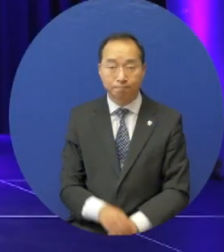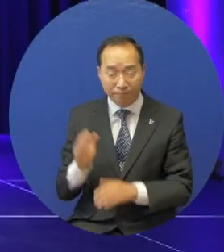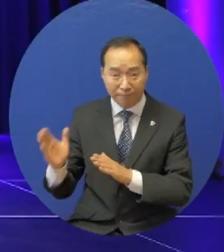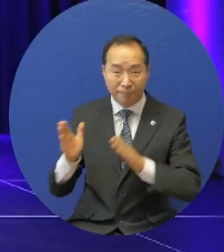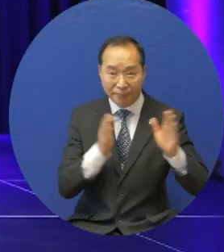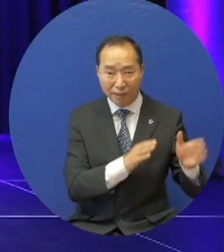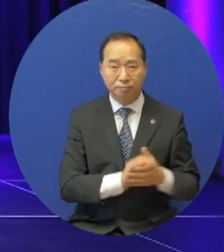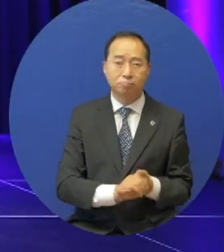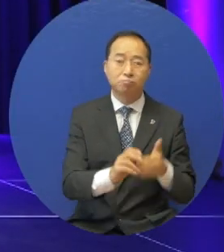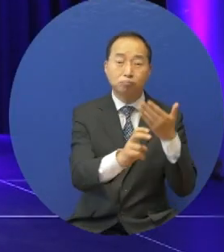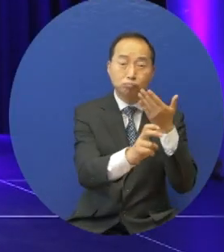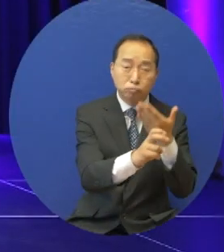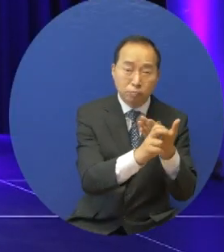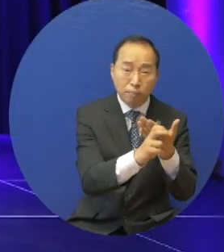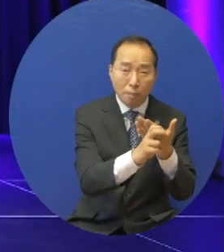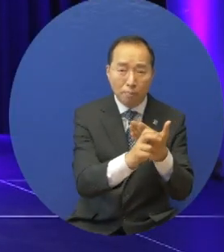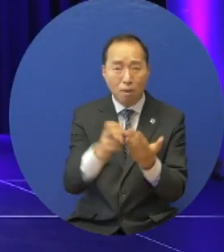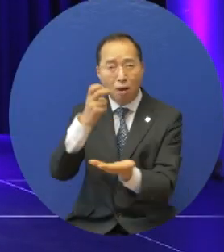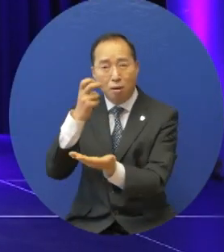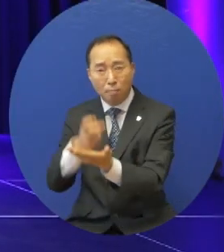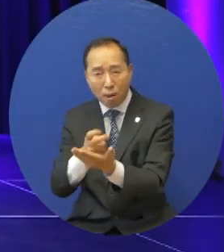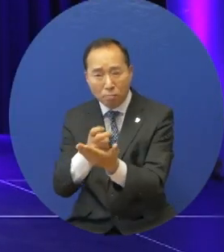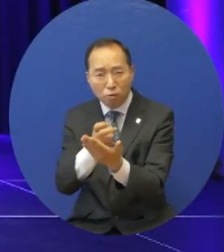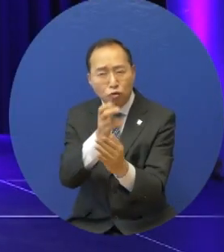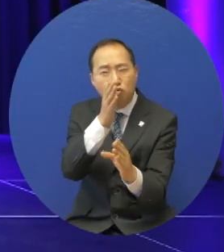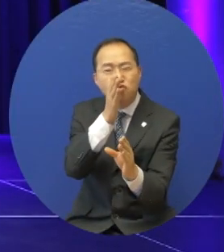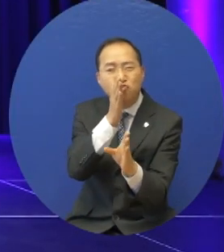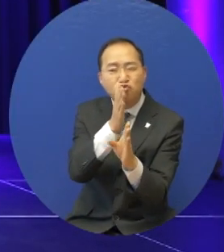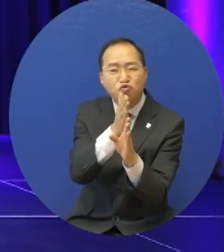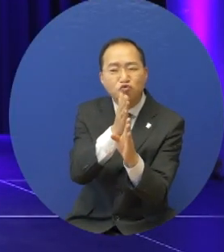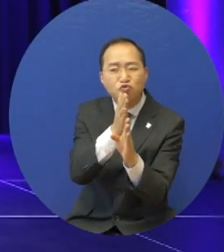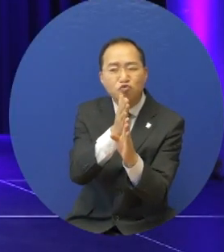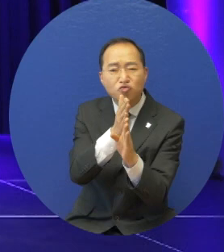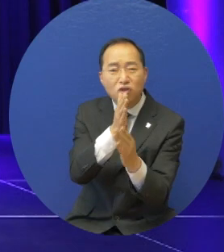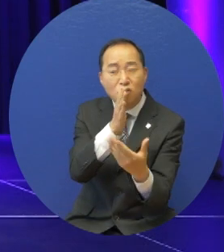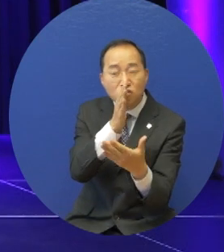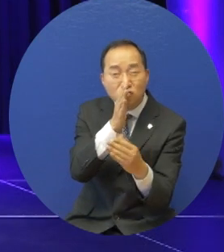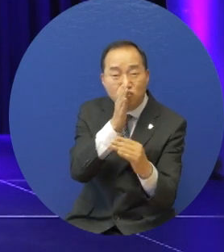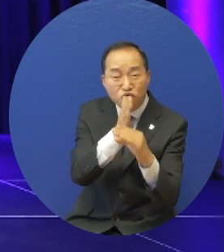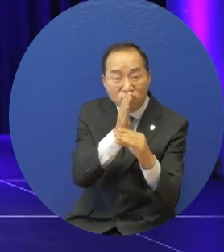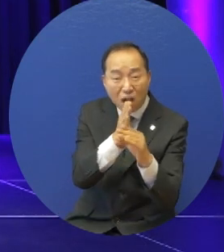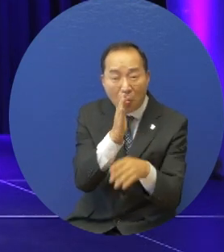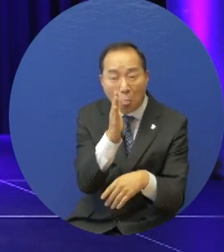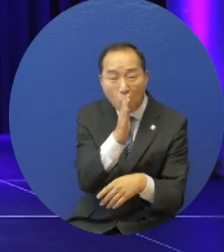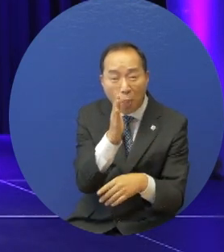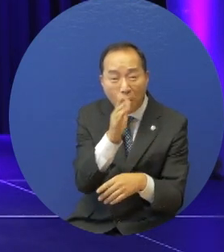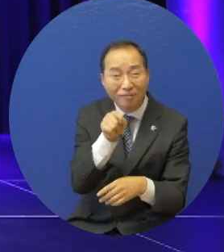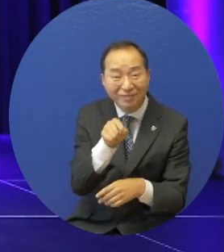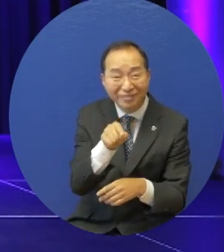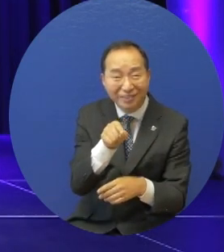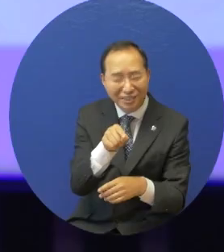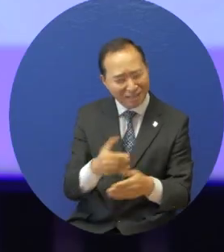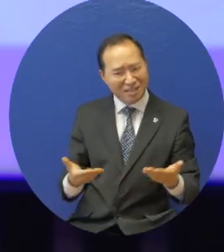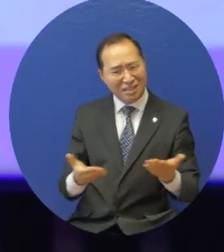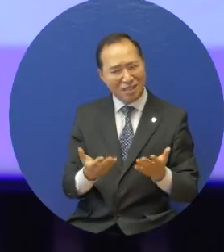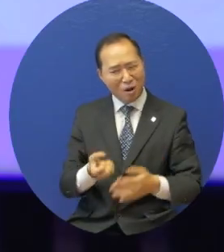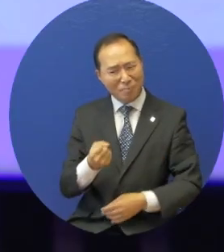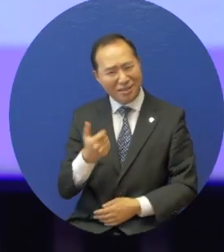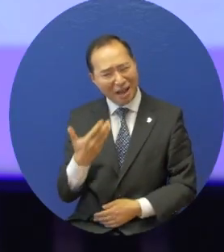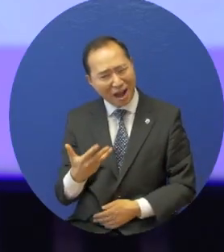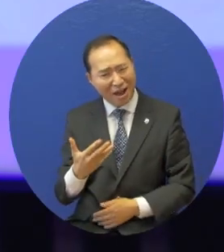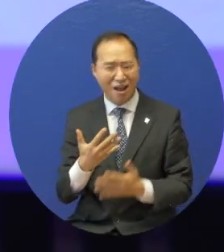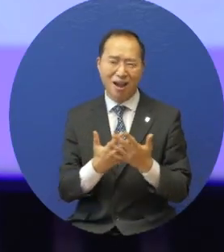이제 불법과 합법 사이라고 명명을 해보았어요. 이것을 우리가 직업으로 봐야 될까요? 라고 이제 질문을 많이 합니다. 그런데